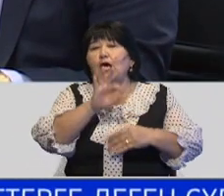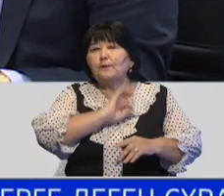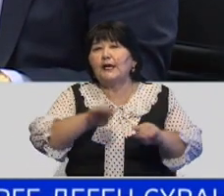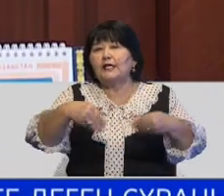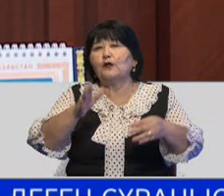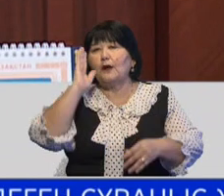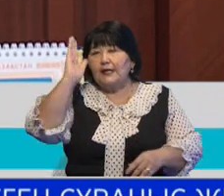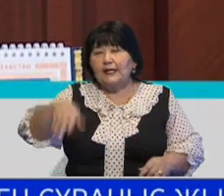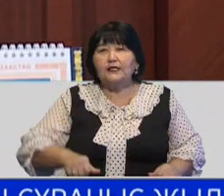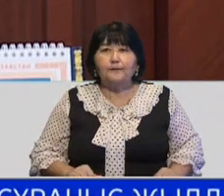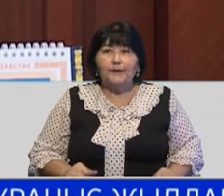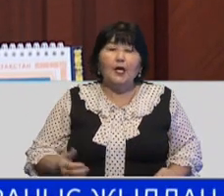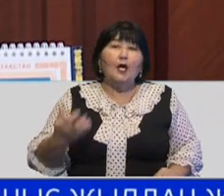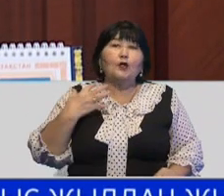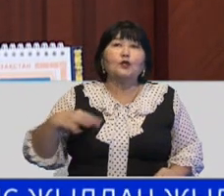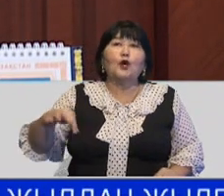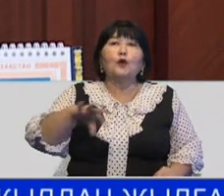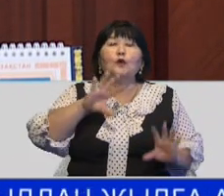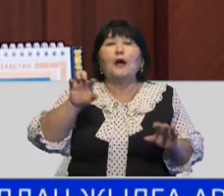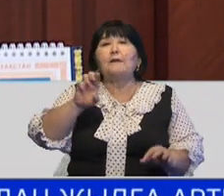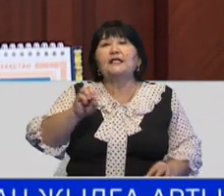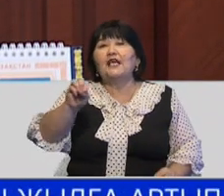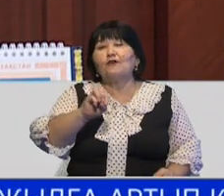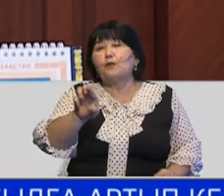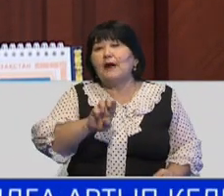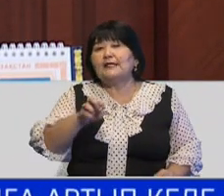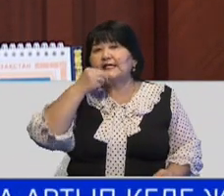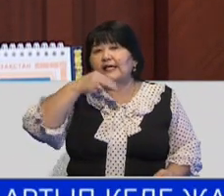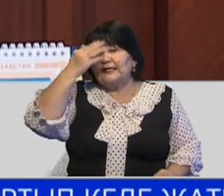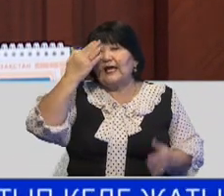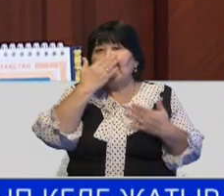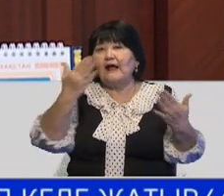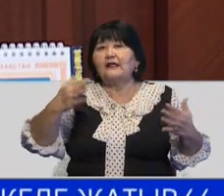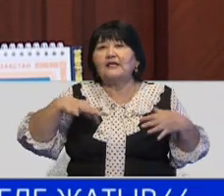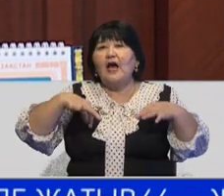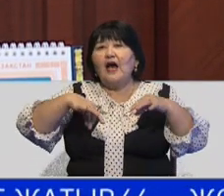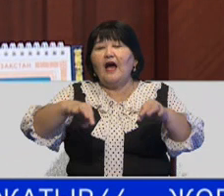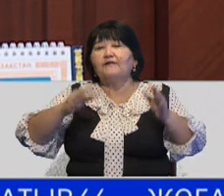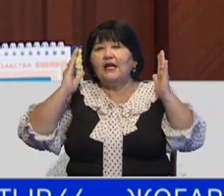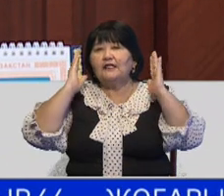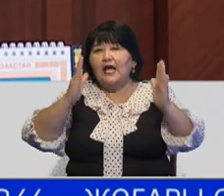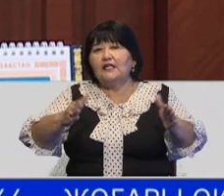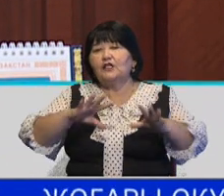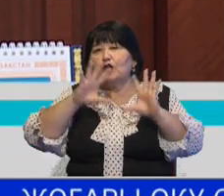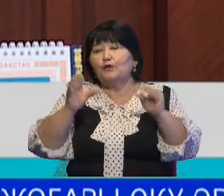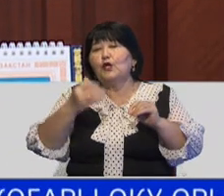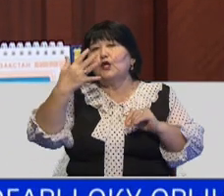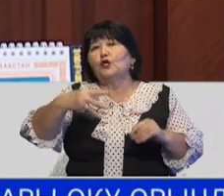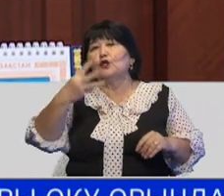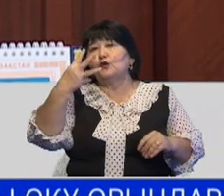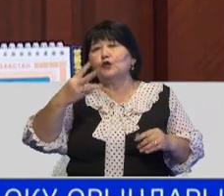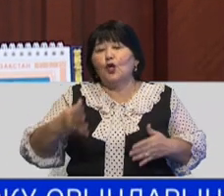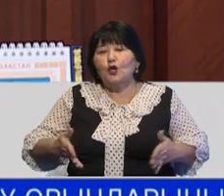пайдалануға беріледі. Қызылорда облысы бойынша Батыс Еуропа, Батыс Қытай халықаралық автомобиль дәлізінің бойында 53 жол